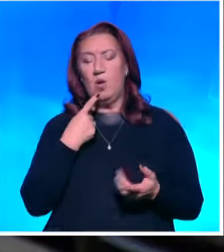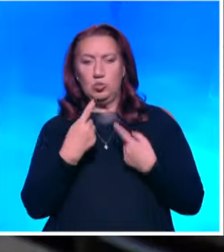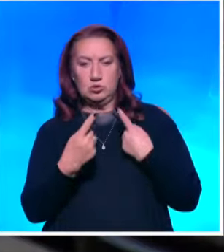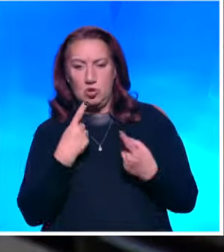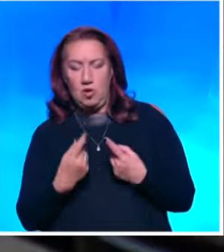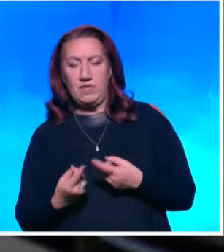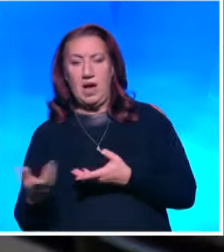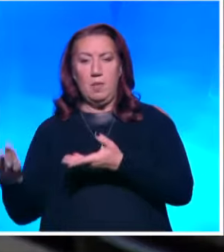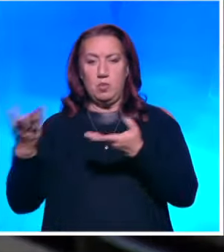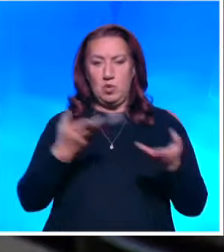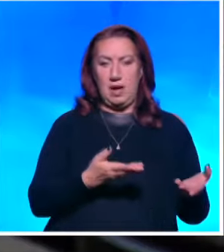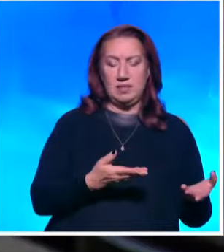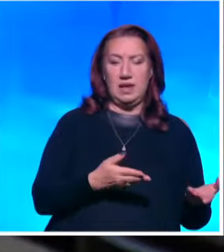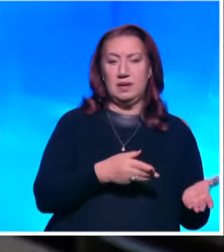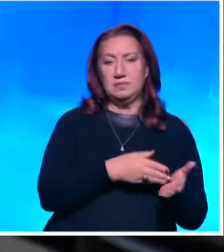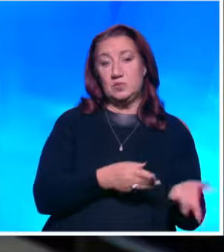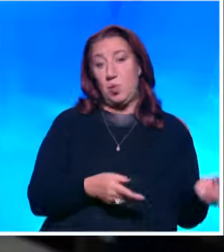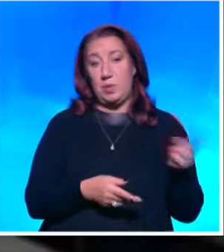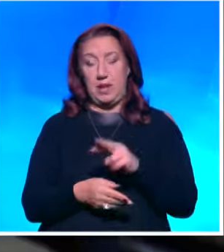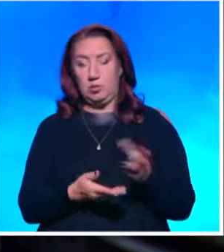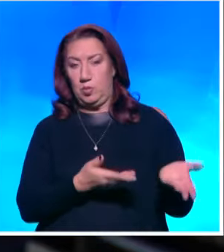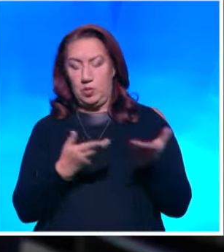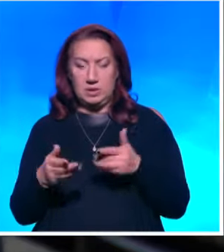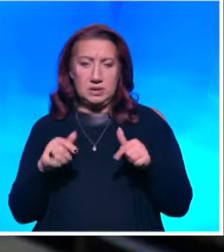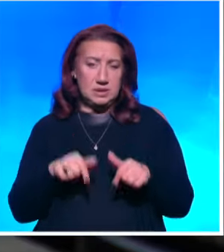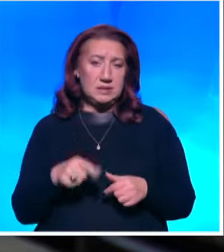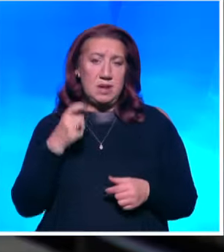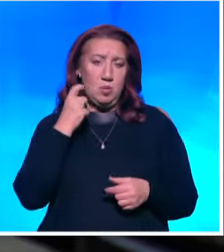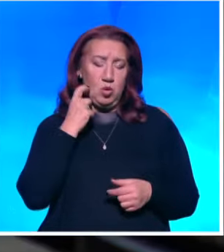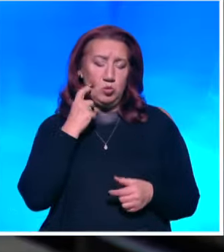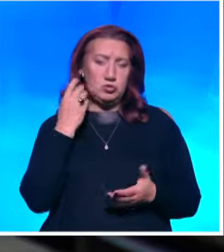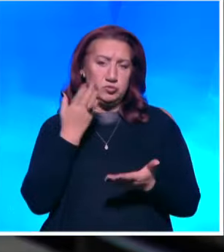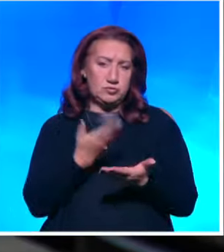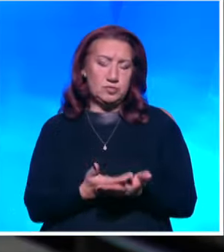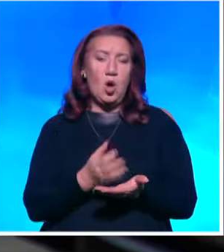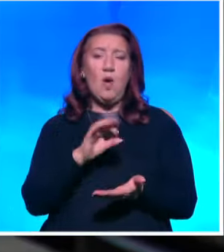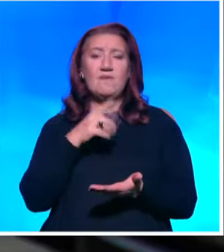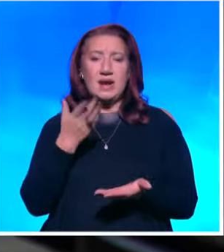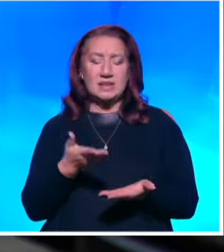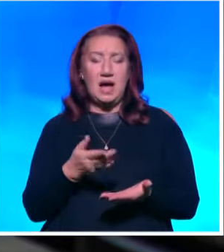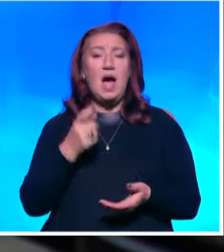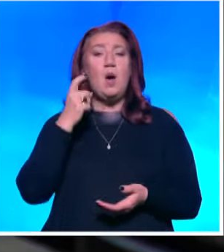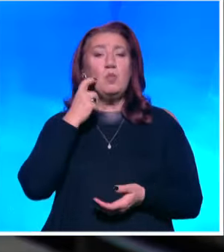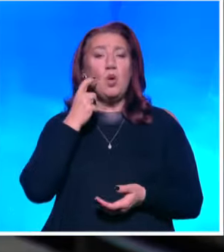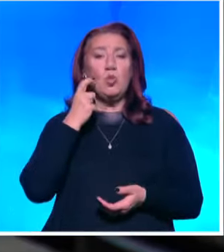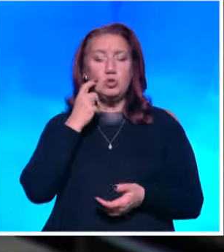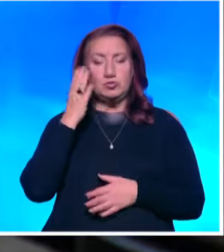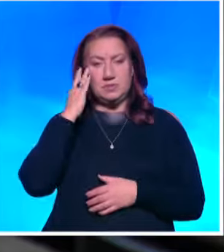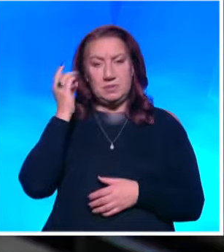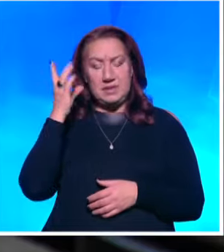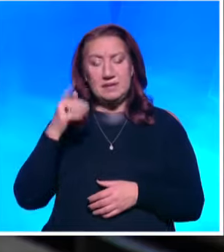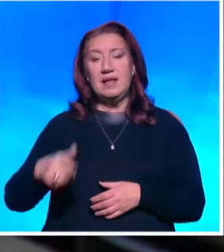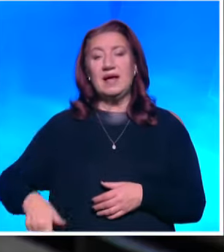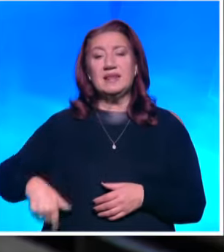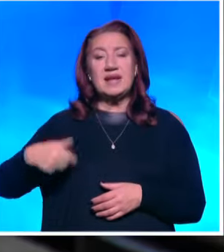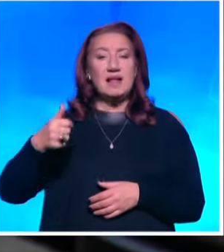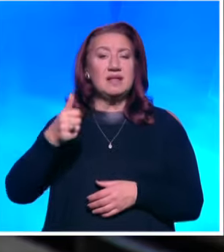днес бойко борисов постави на масата ясна оферта самият борисов да е премиер а генерал атанас атанасов от продължаваме промяната